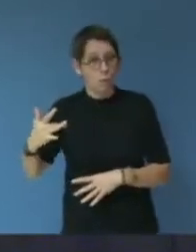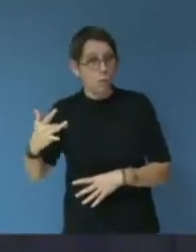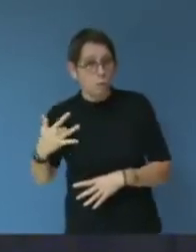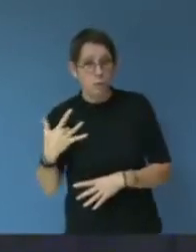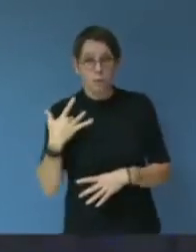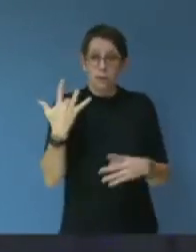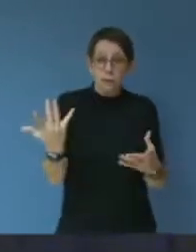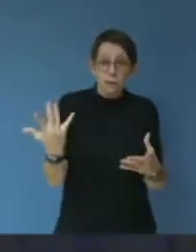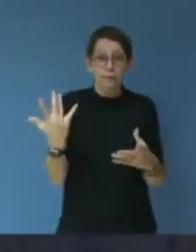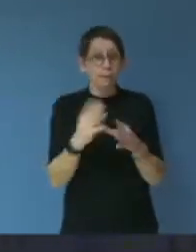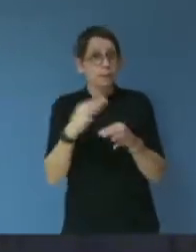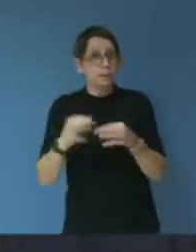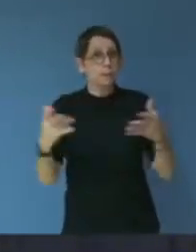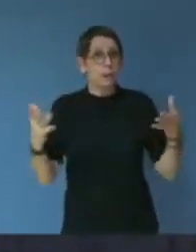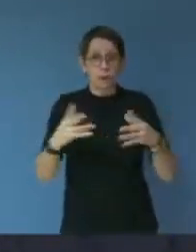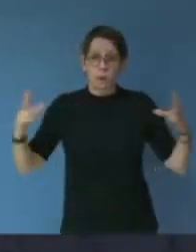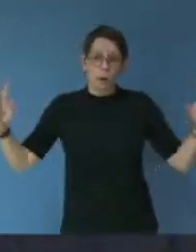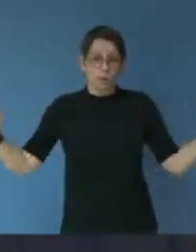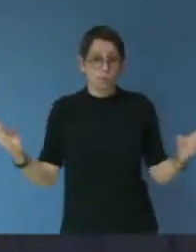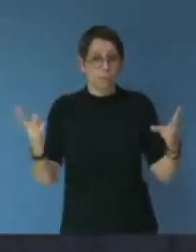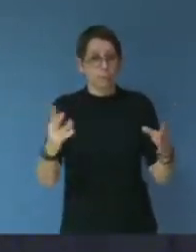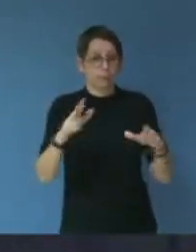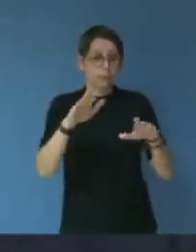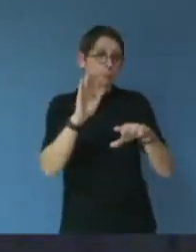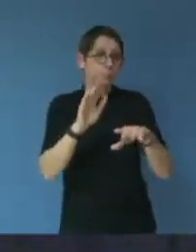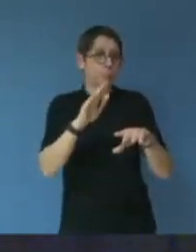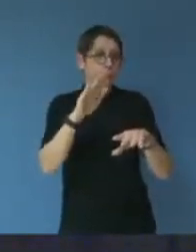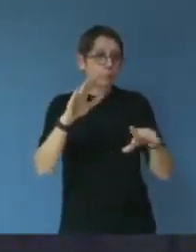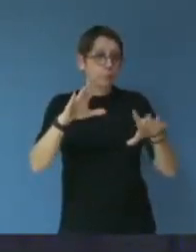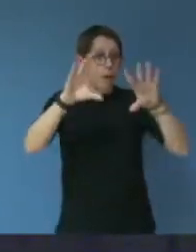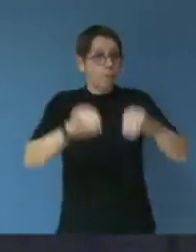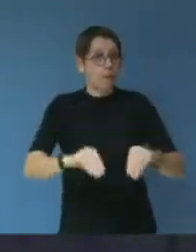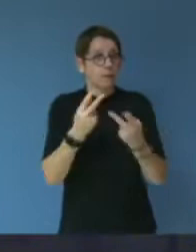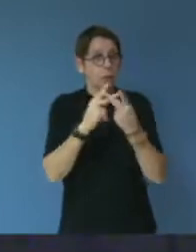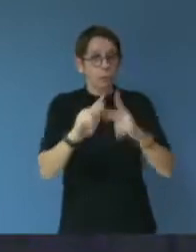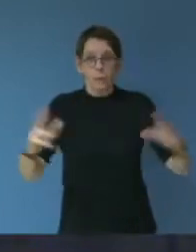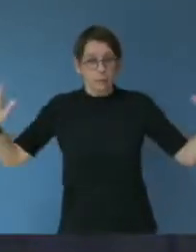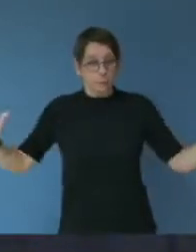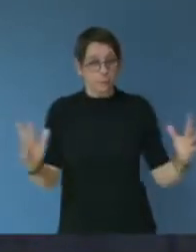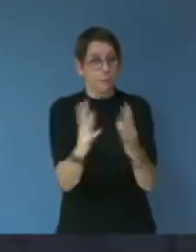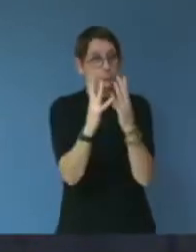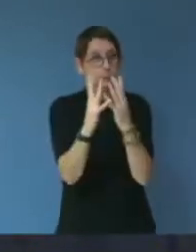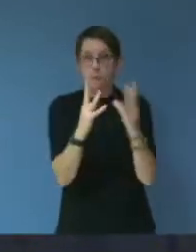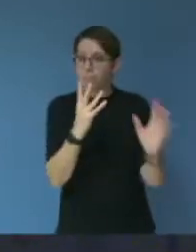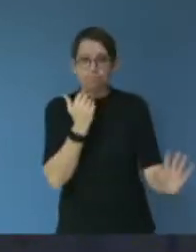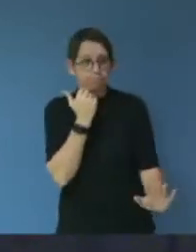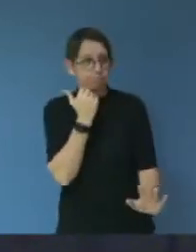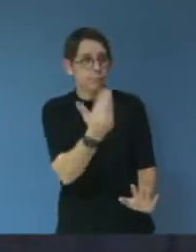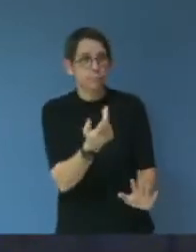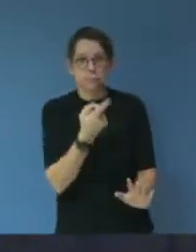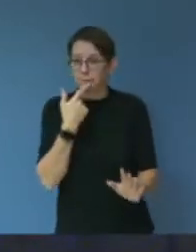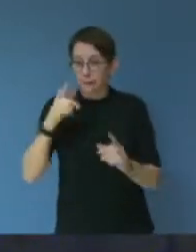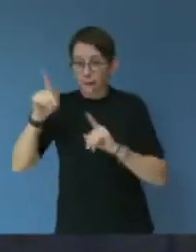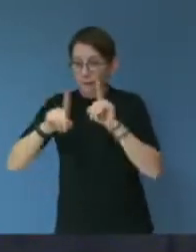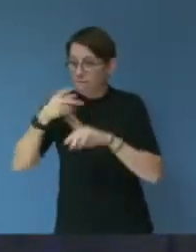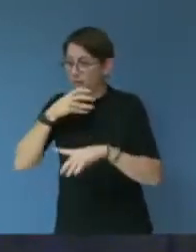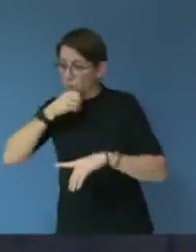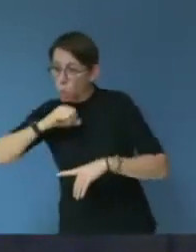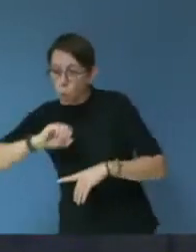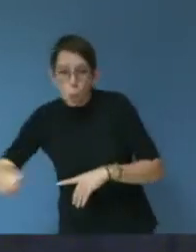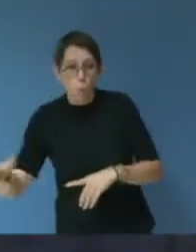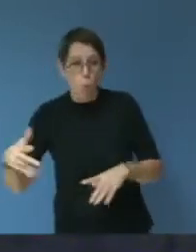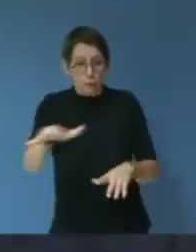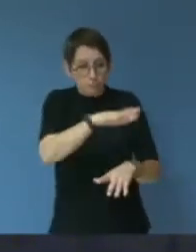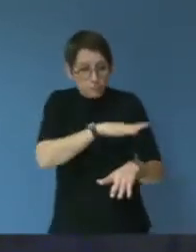domaine public, fait que nous supprimons malheureusement les festivités de Noël telles que le village de Noël ou le royaume des enfants à